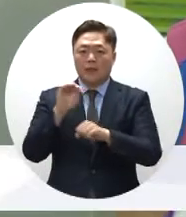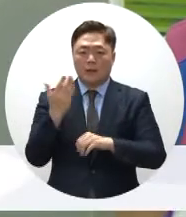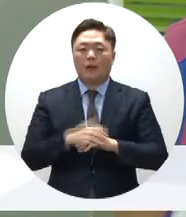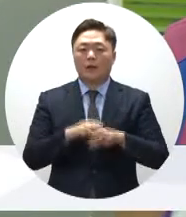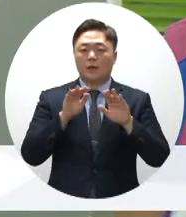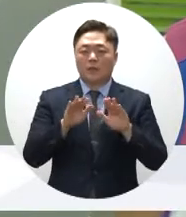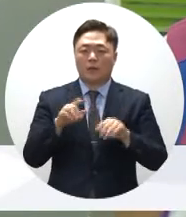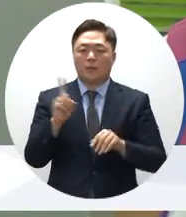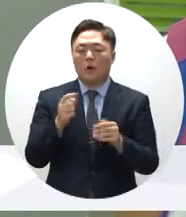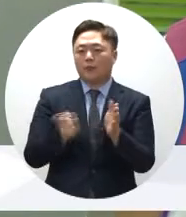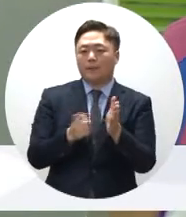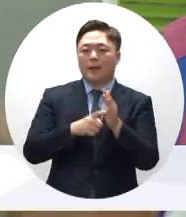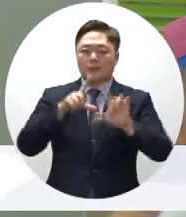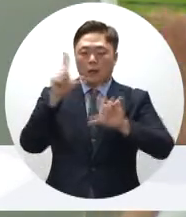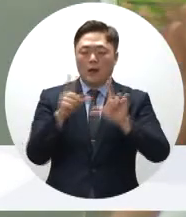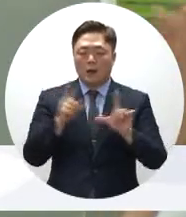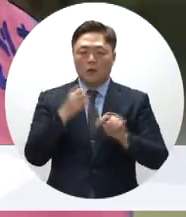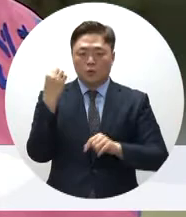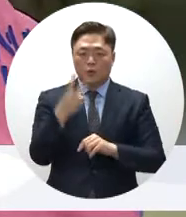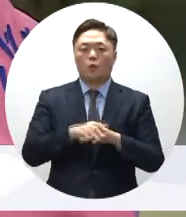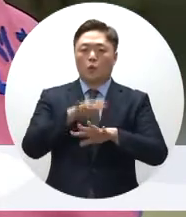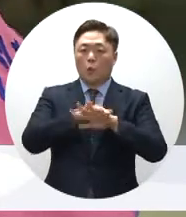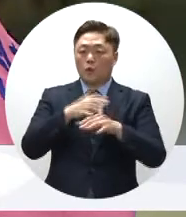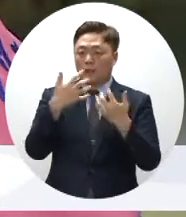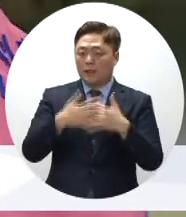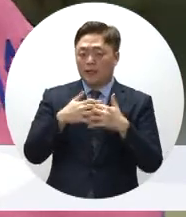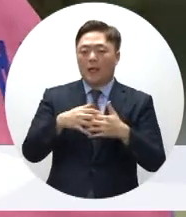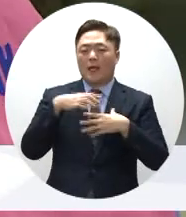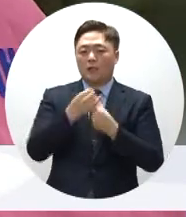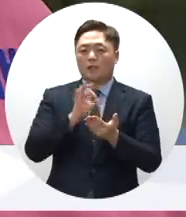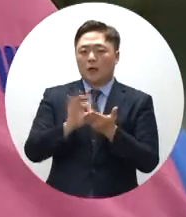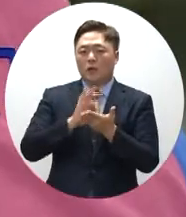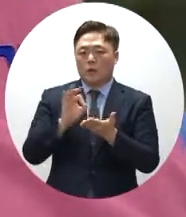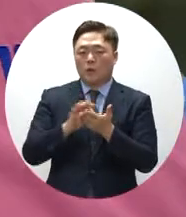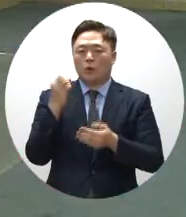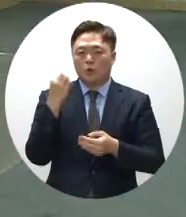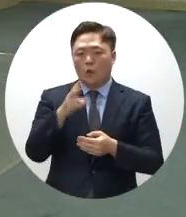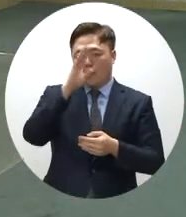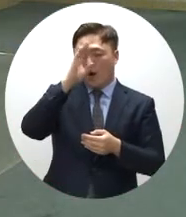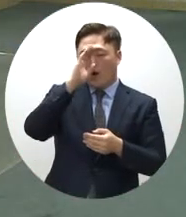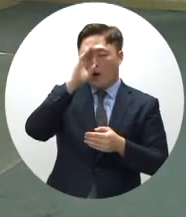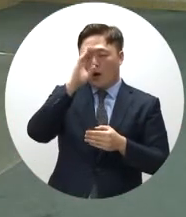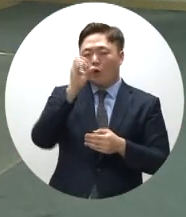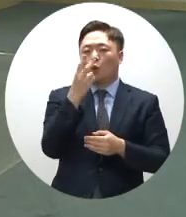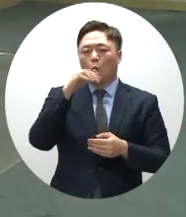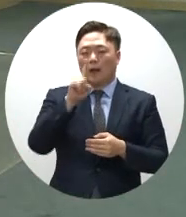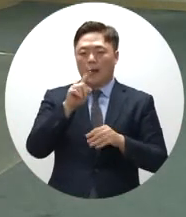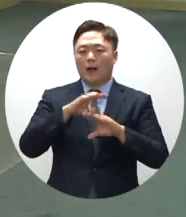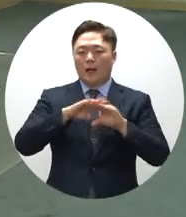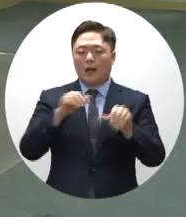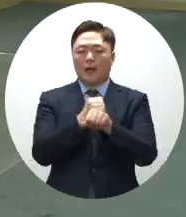관련 프로그램은 응급 상황별 처치 교육, 농기계 안전 사용 요령, 농부증 완화를 위한 요가 교육